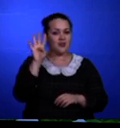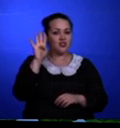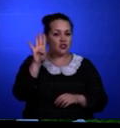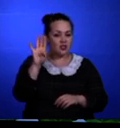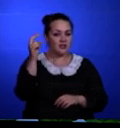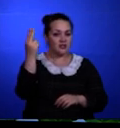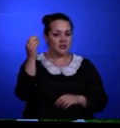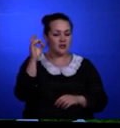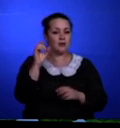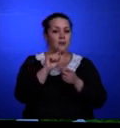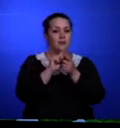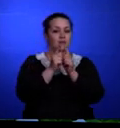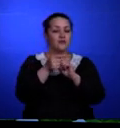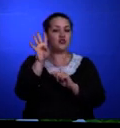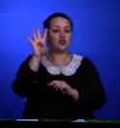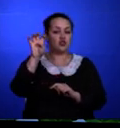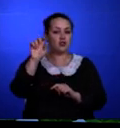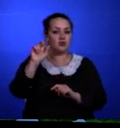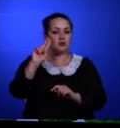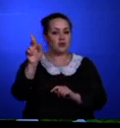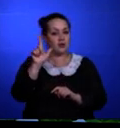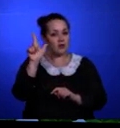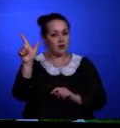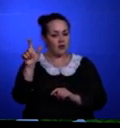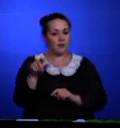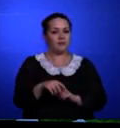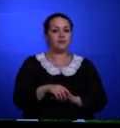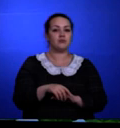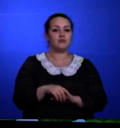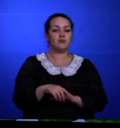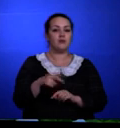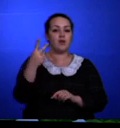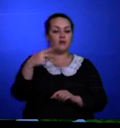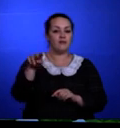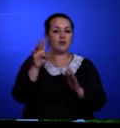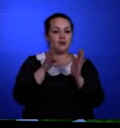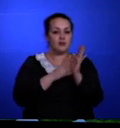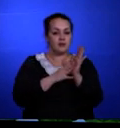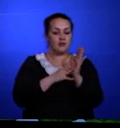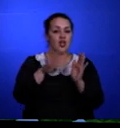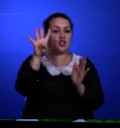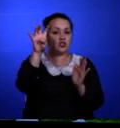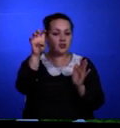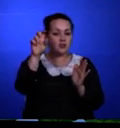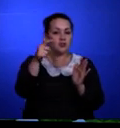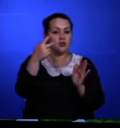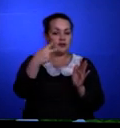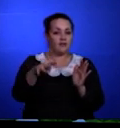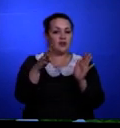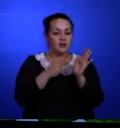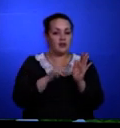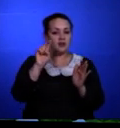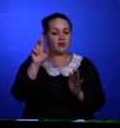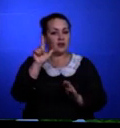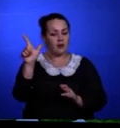это 400 килограмм да еще двадцать девять получили 429 килограмм но